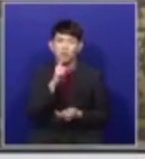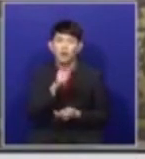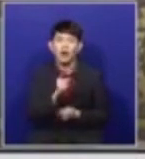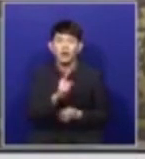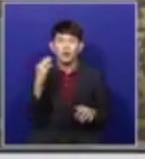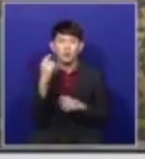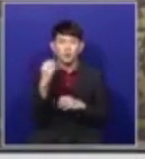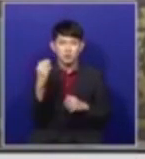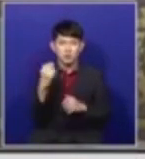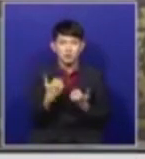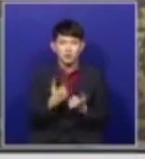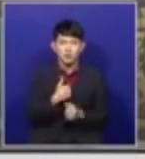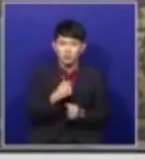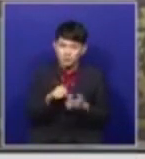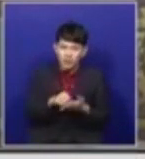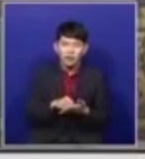โอ้นี่บอกผมกำลังจะแก้หนี้